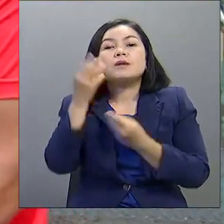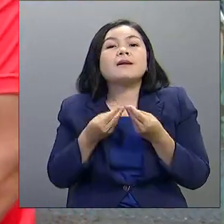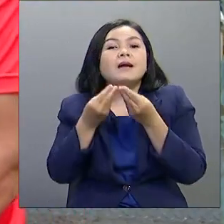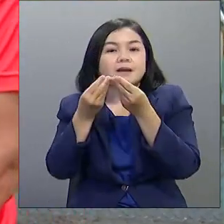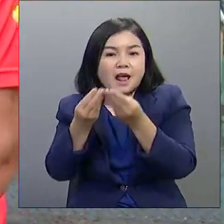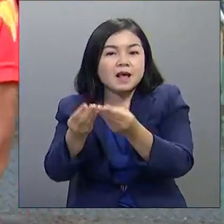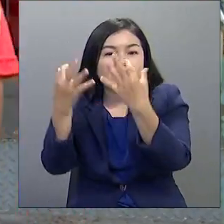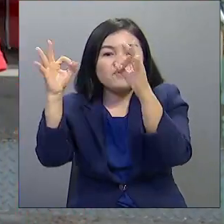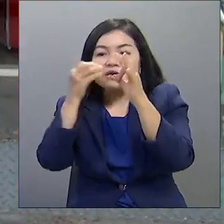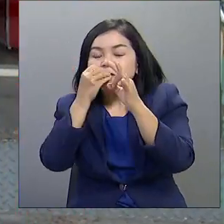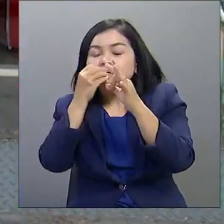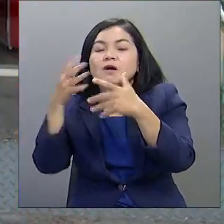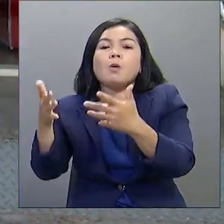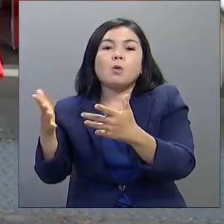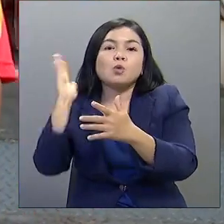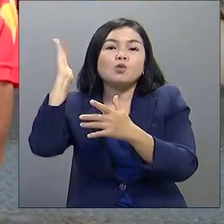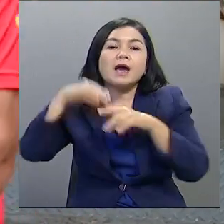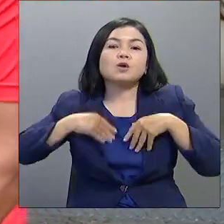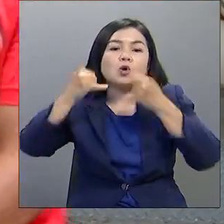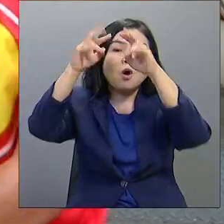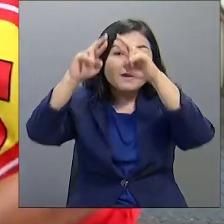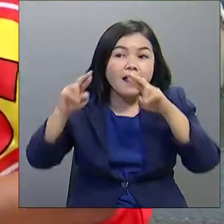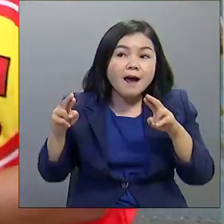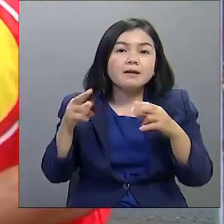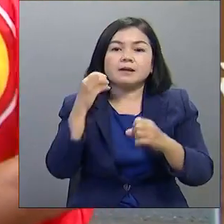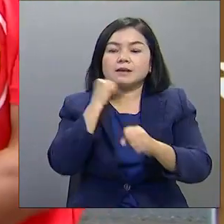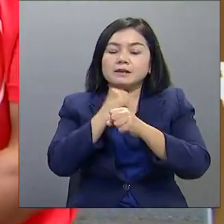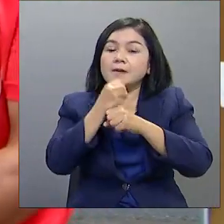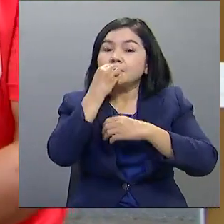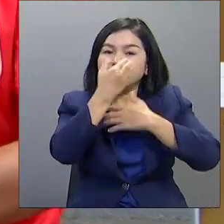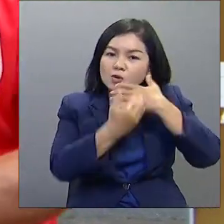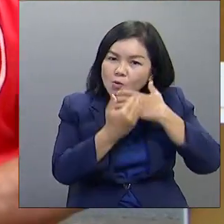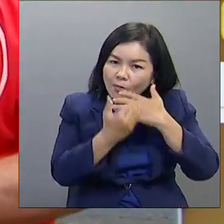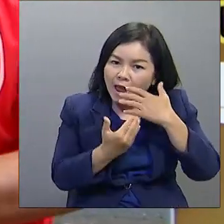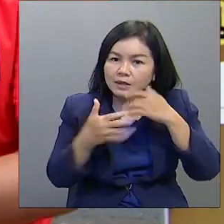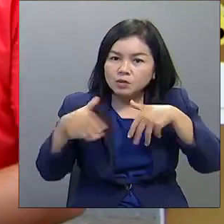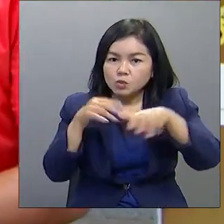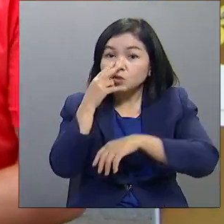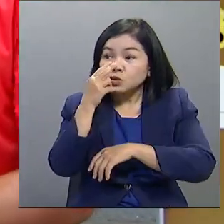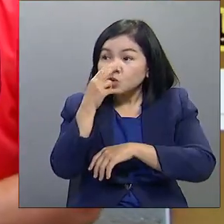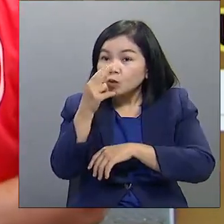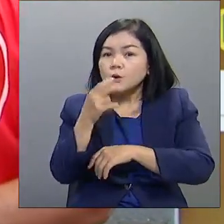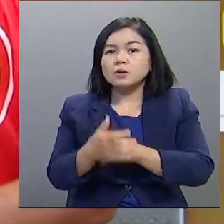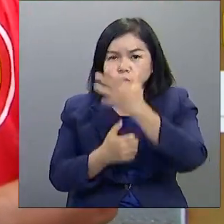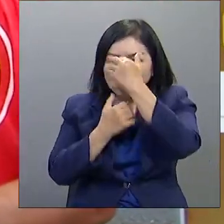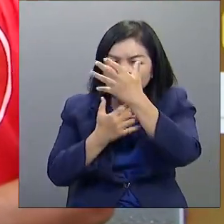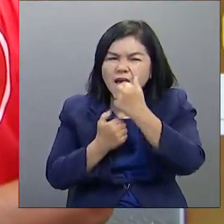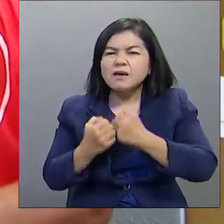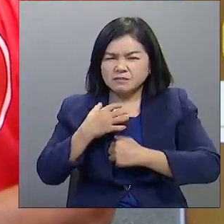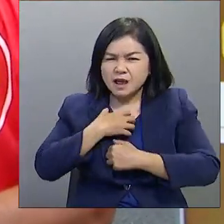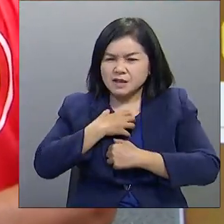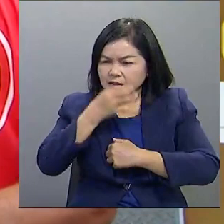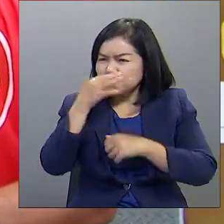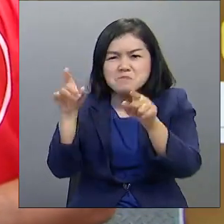ดเริ่มต้นของพี่สมชายแล้วก็ได้มาเรียนรู้ในเรื่องของการทำขนมปังถ้าสมมติคุณผู้ชมที่ดูอยู่เขาสนใจอยากจะมีอา